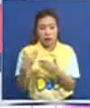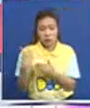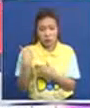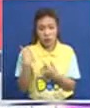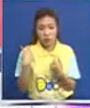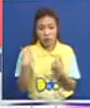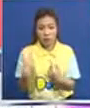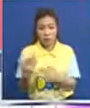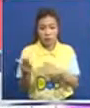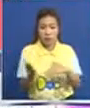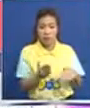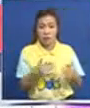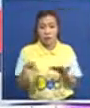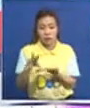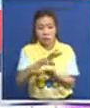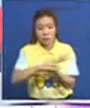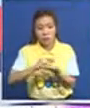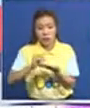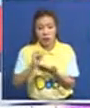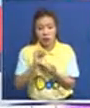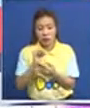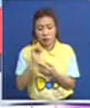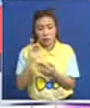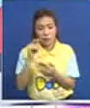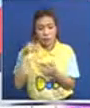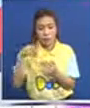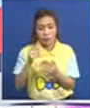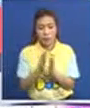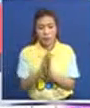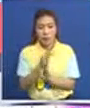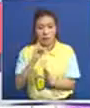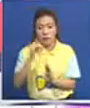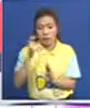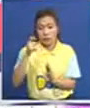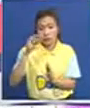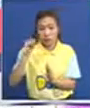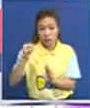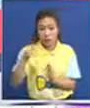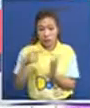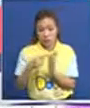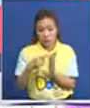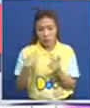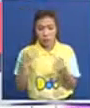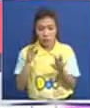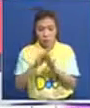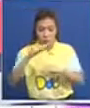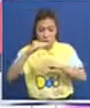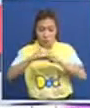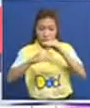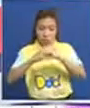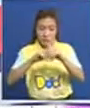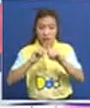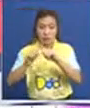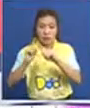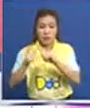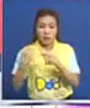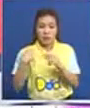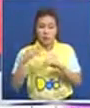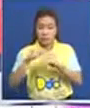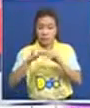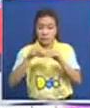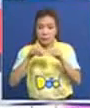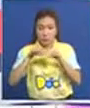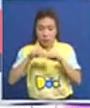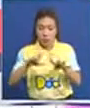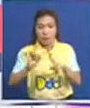มหาวิทยาลัยเทคโนโลยีพระจอมเกล้าธนบุรีค่ะได้เปิดโครงการบูรณาการรับซ่อมโครงกระดูกร่างอาจารย์ใหญ่เพื่อให้สามารถยืดระ